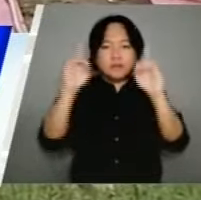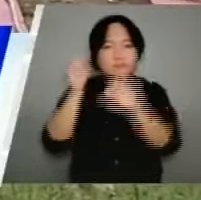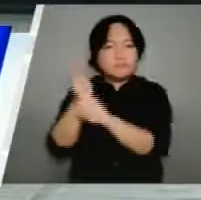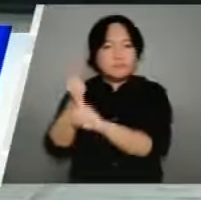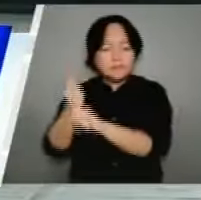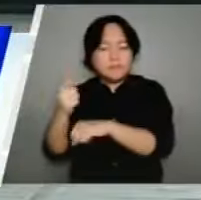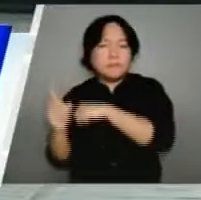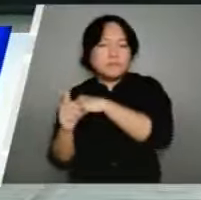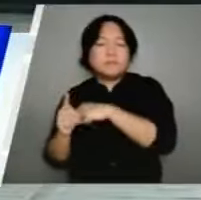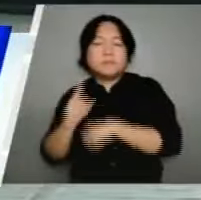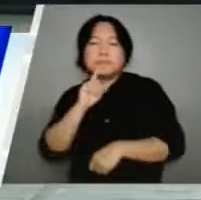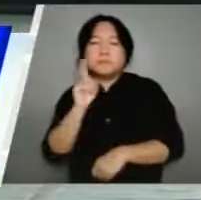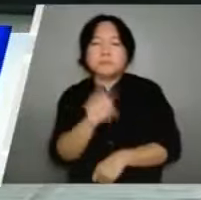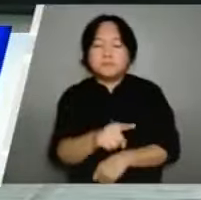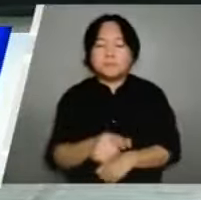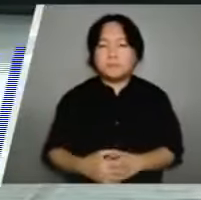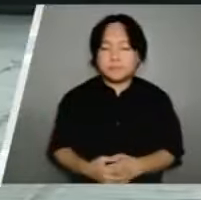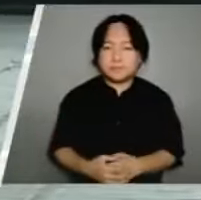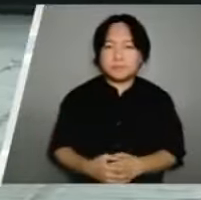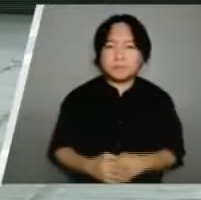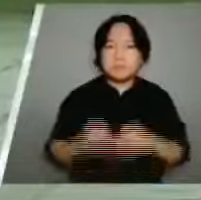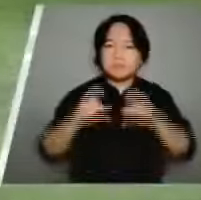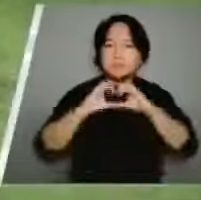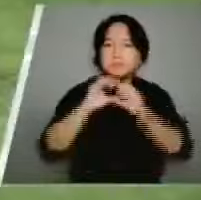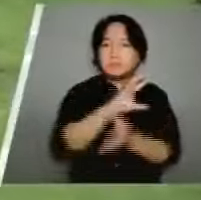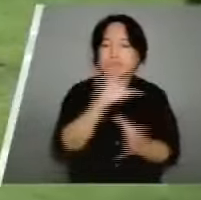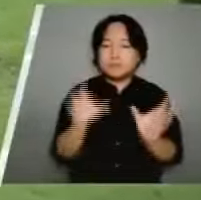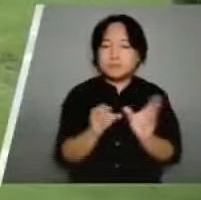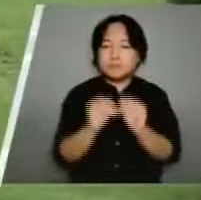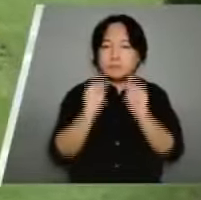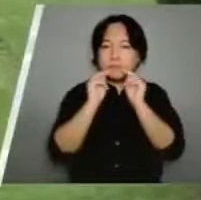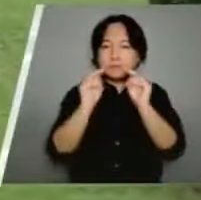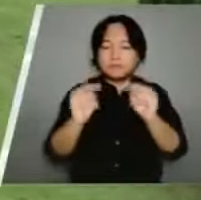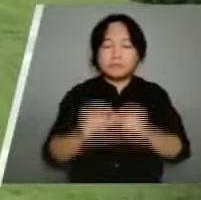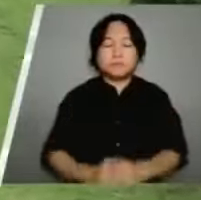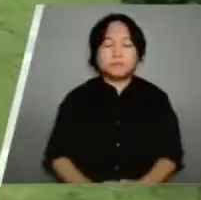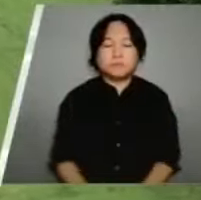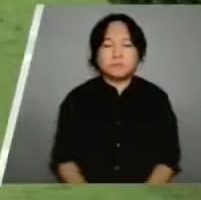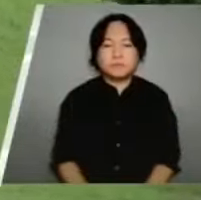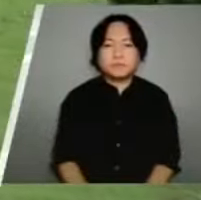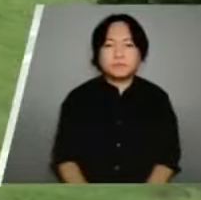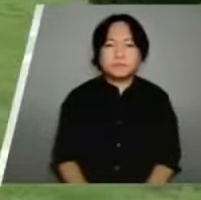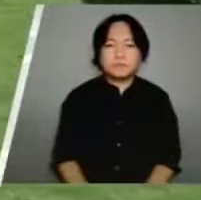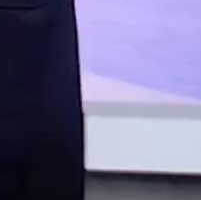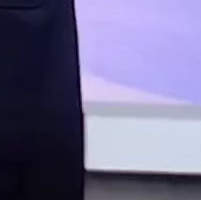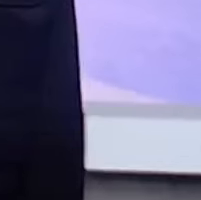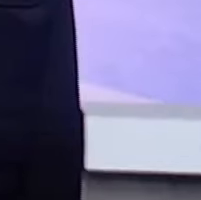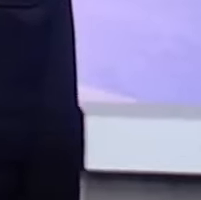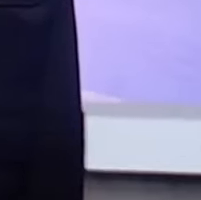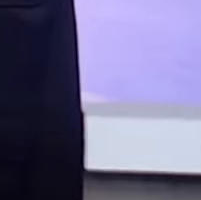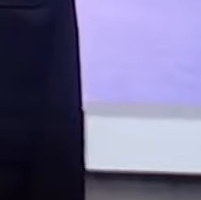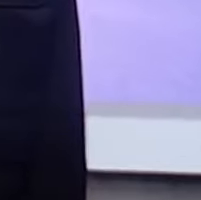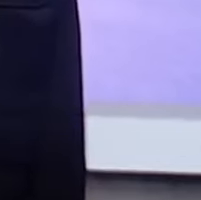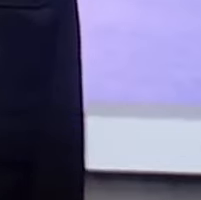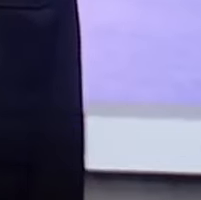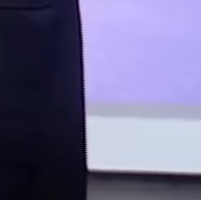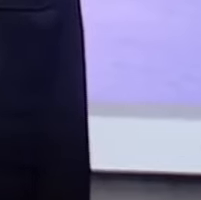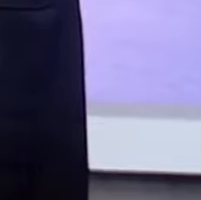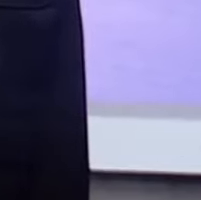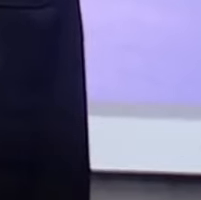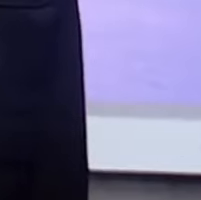panukala. Para sa GMA Integrated News, Tina Panganiban Perez, ang inyong saksi. Mga